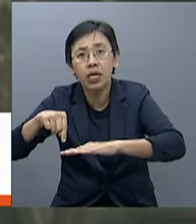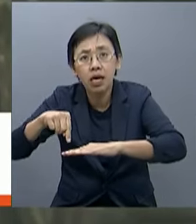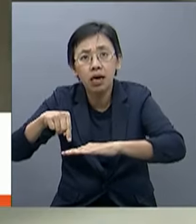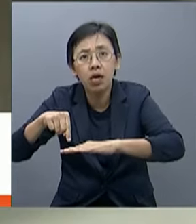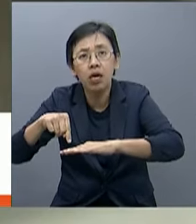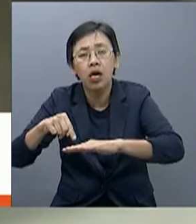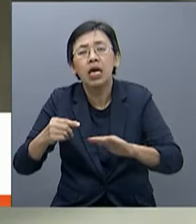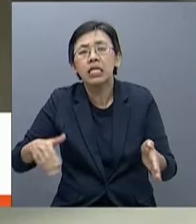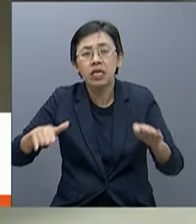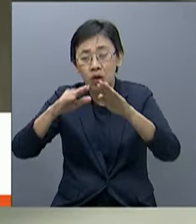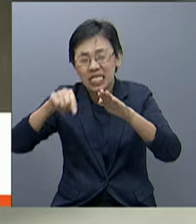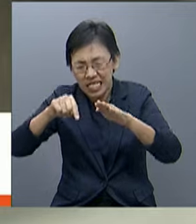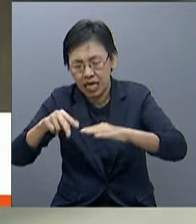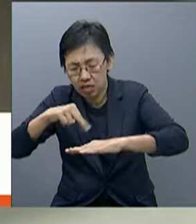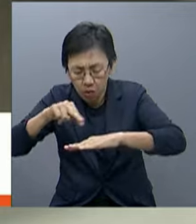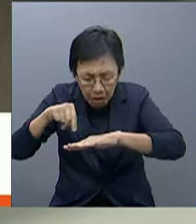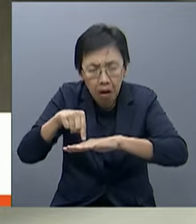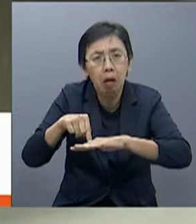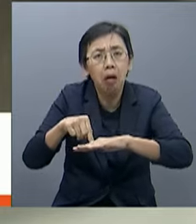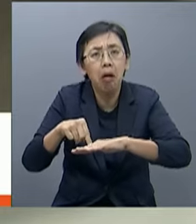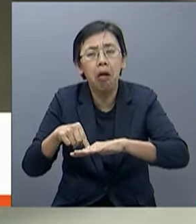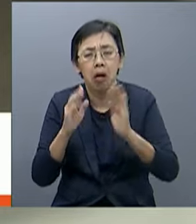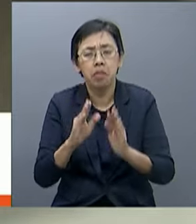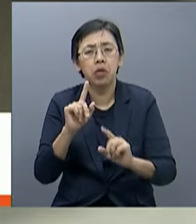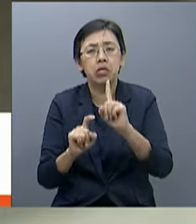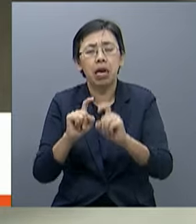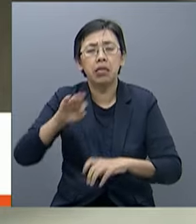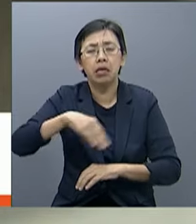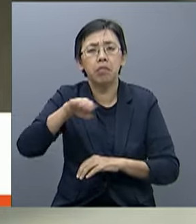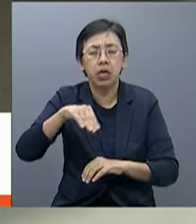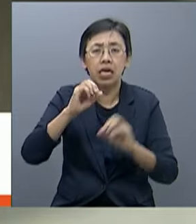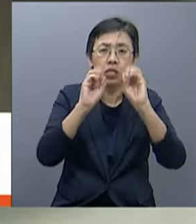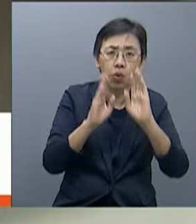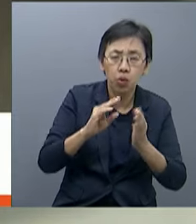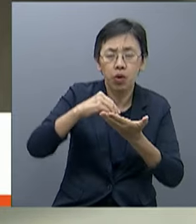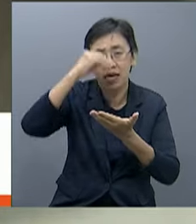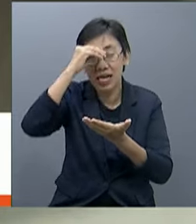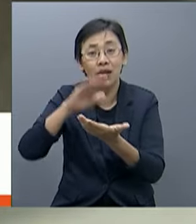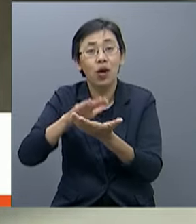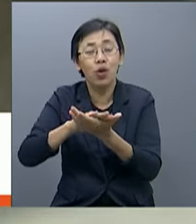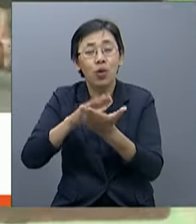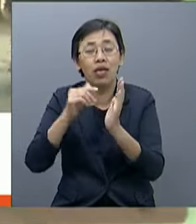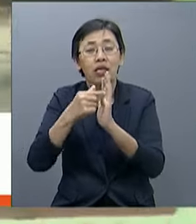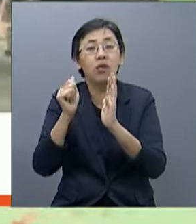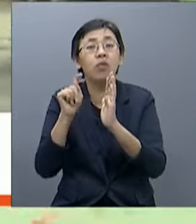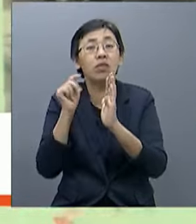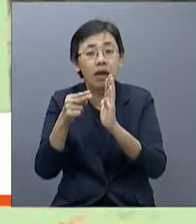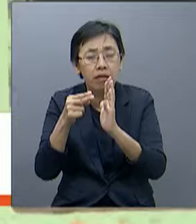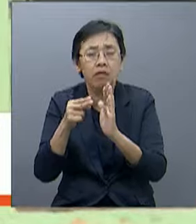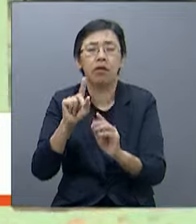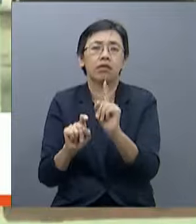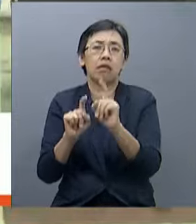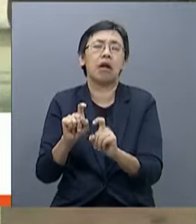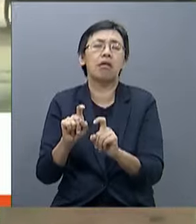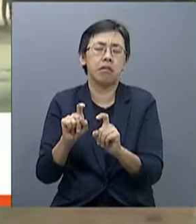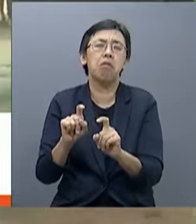รณ์สถานเพื่อหาสาเหตุภายหลังมีผู้เสียชีวิตนักเรียนและครูของโรงเรียนวัดเขาพระยาจังหวัดอุทัยธานีถูก